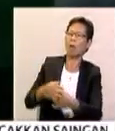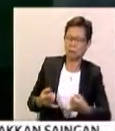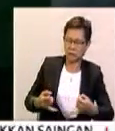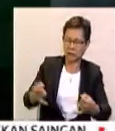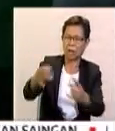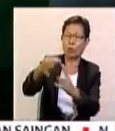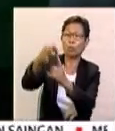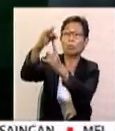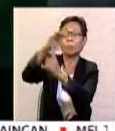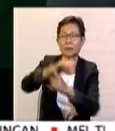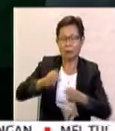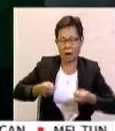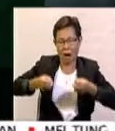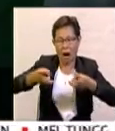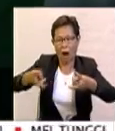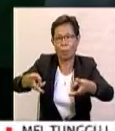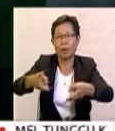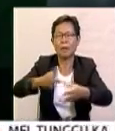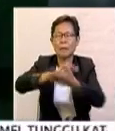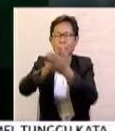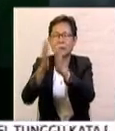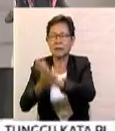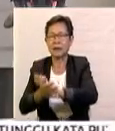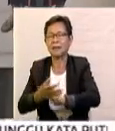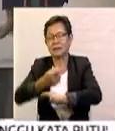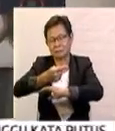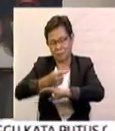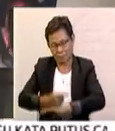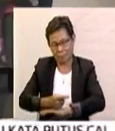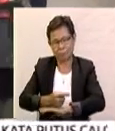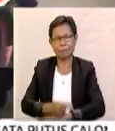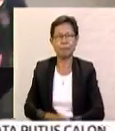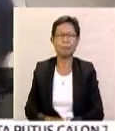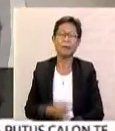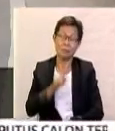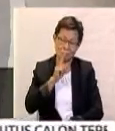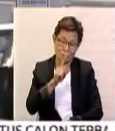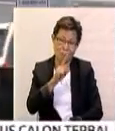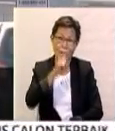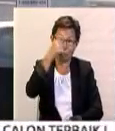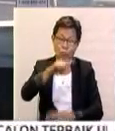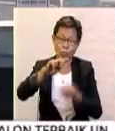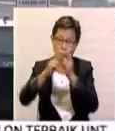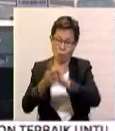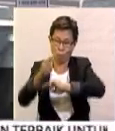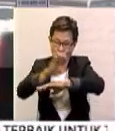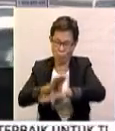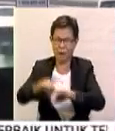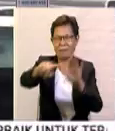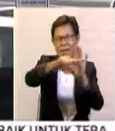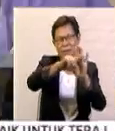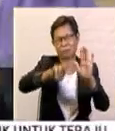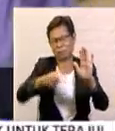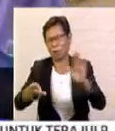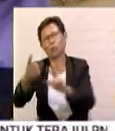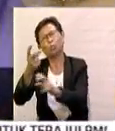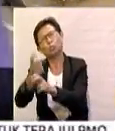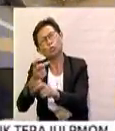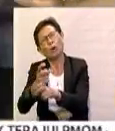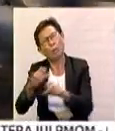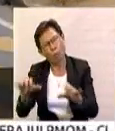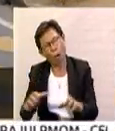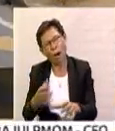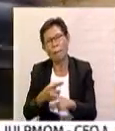jalan-jalan utama dan lebuh raya dijadikan tabiat. Sememangnya, untuk mengubah budaya negatif sukar